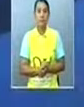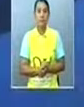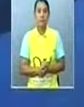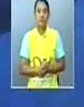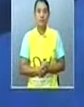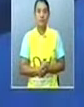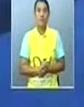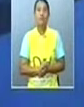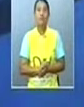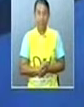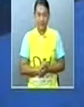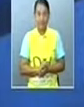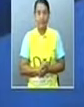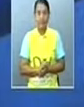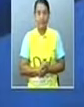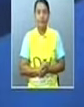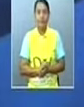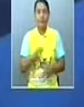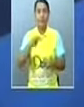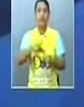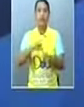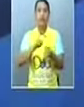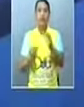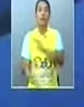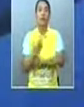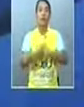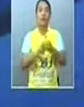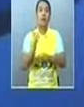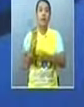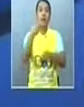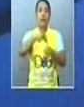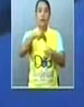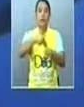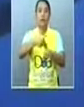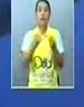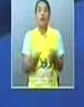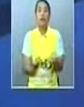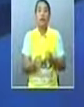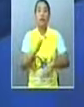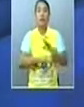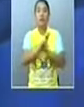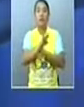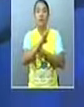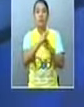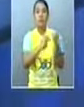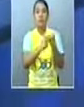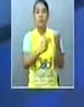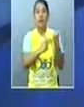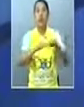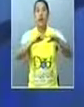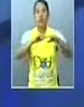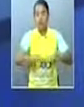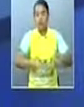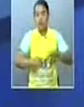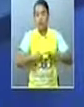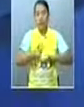พูดถึงเรื่องราวของพลังงานนะคะเช้าวันนี้ราคาพลังงานในตลาดโลกหรือว่าราคาน้ำมันนั้นนะคะเคลื่อนไหวอยู่สักประมาณ37 เหรียญนะคะต่ำสุดในรอบ7 ปีที่ผ่